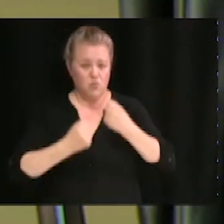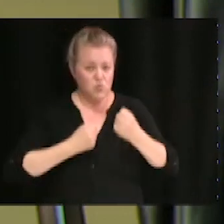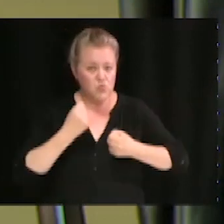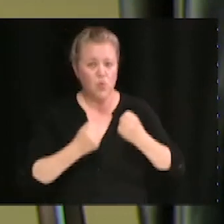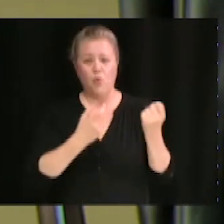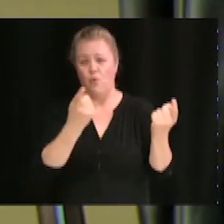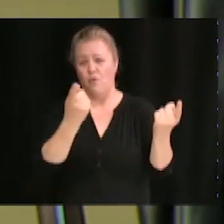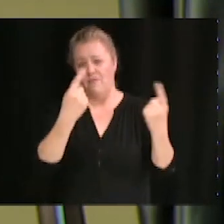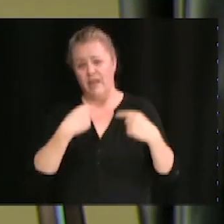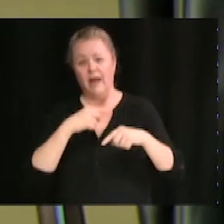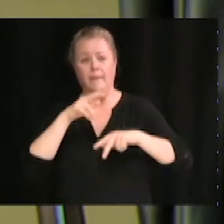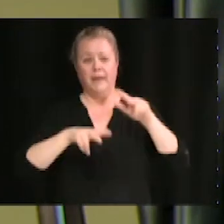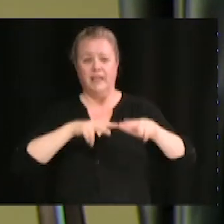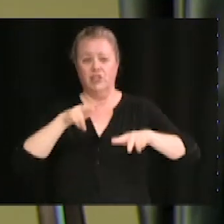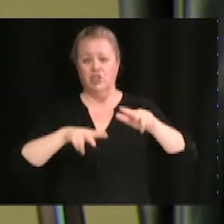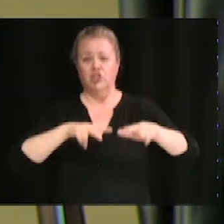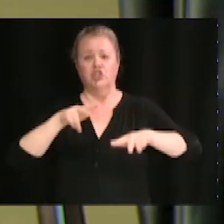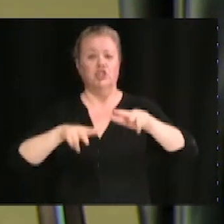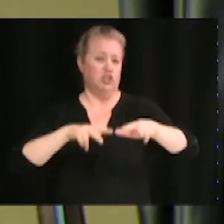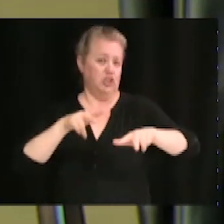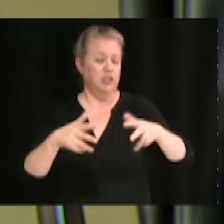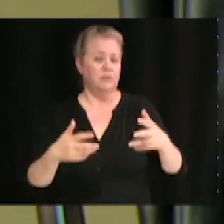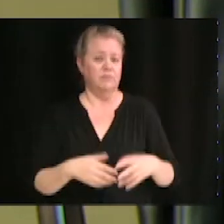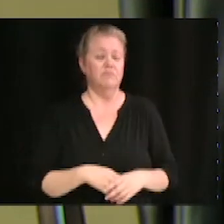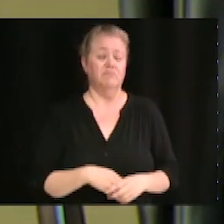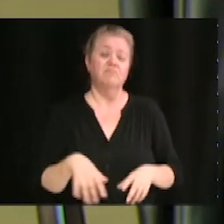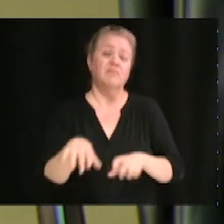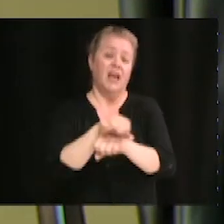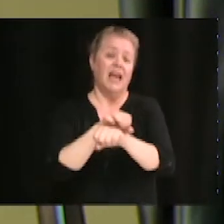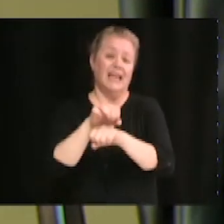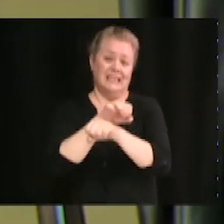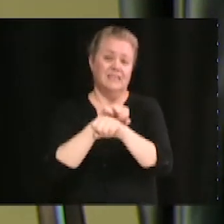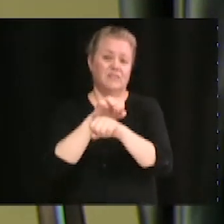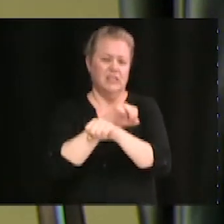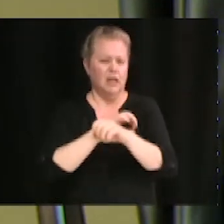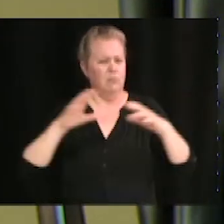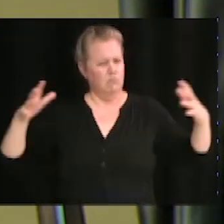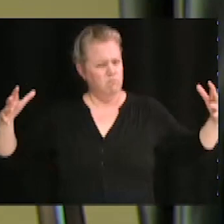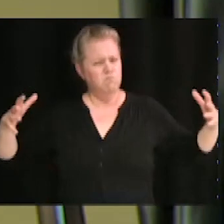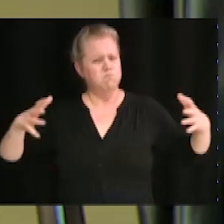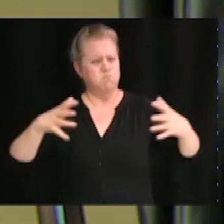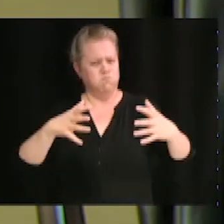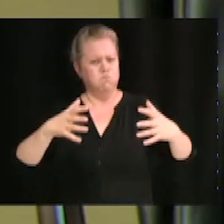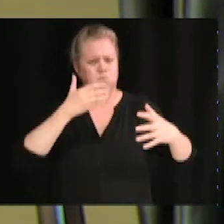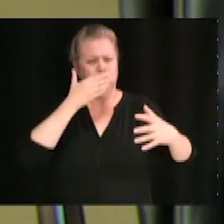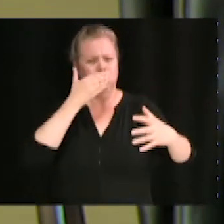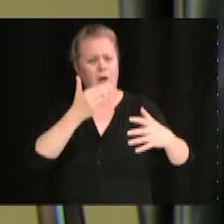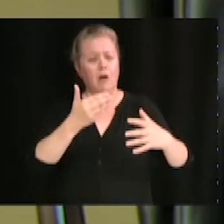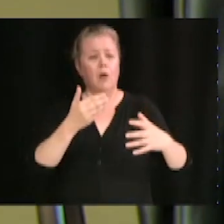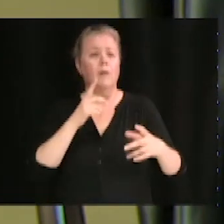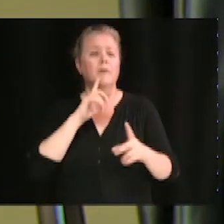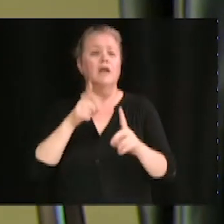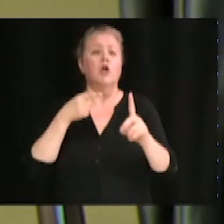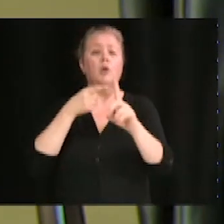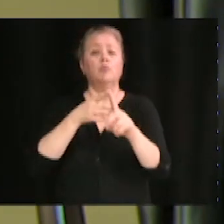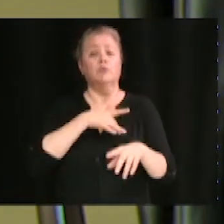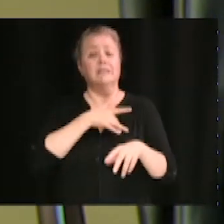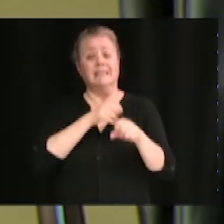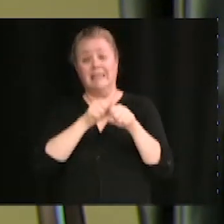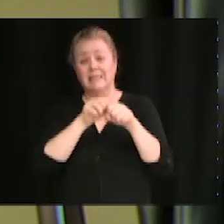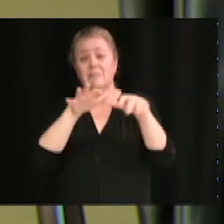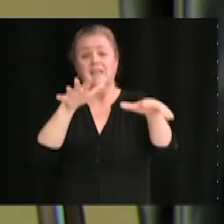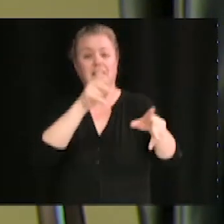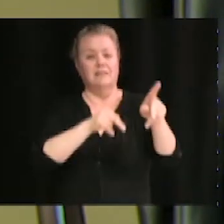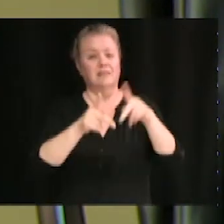Donc, c'est quand même une activité qui va être rassembleur. Puis, ce qu'on veut, c'est sensibiliser les gens aussi à la